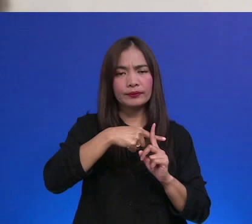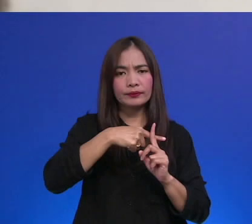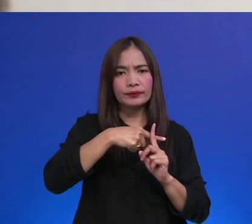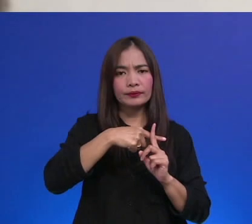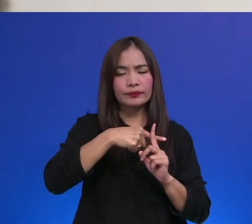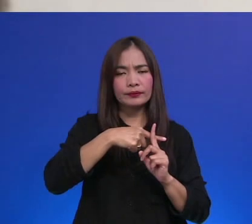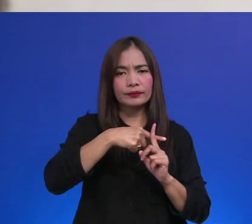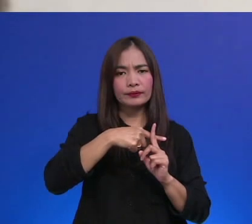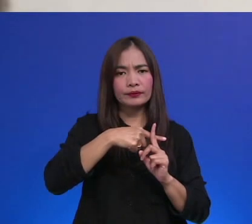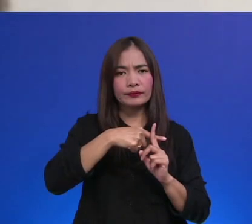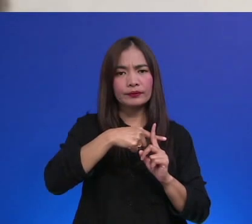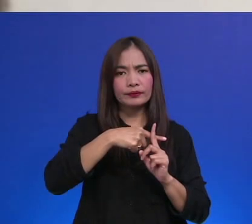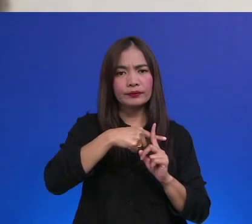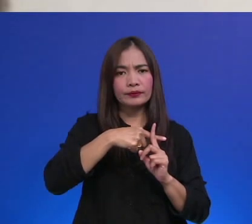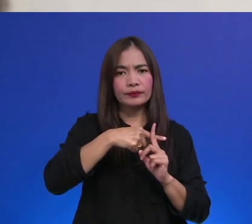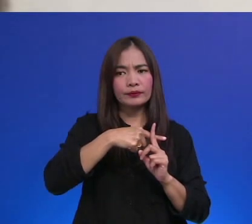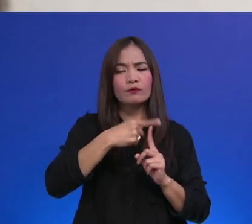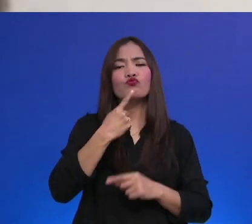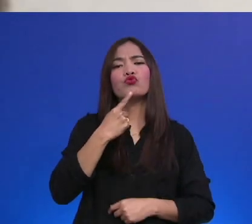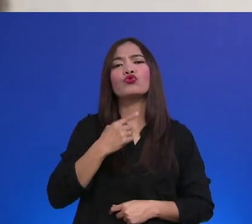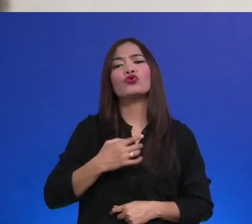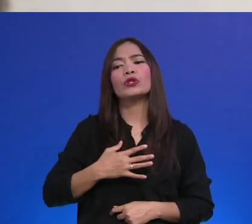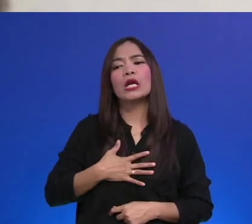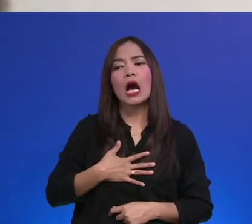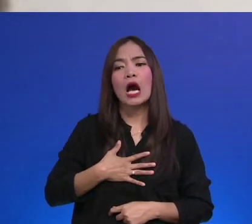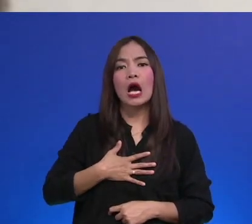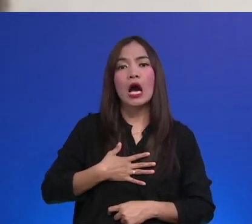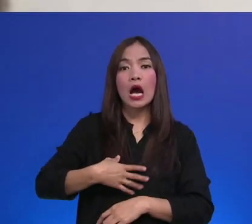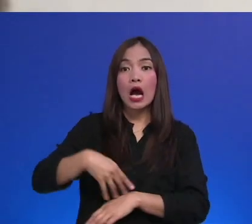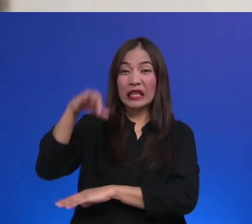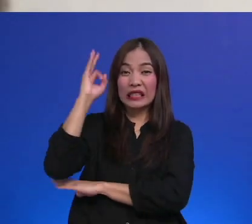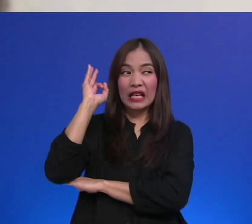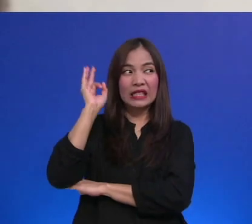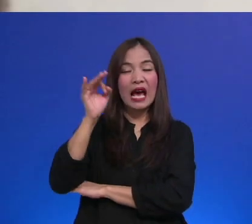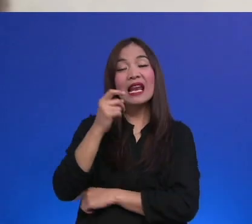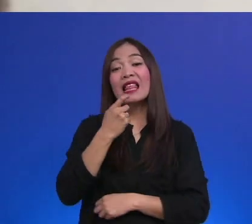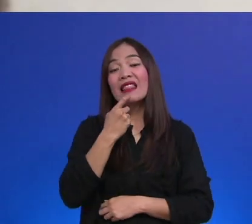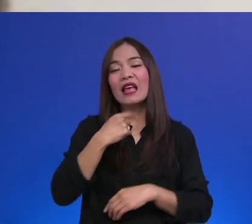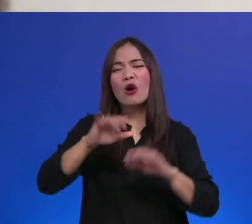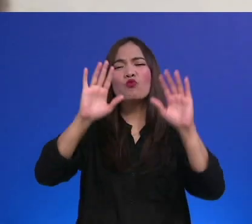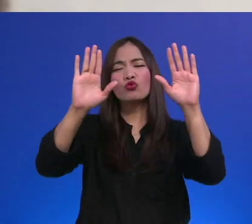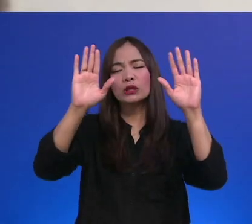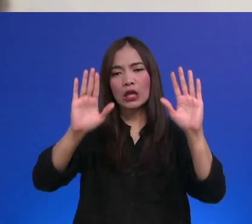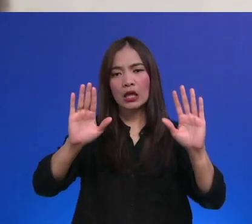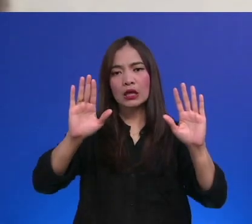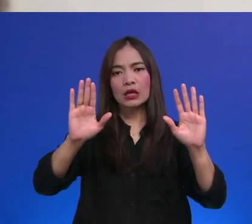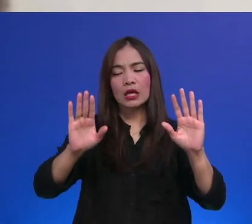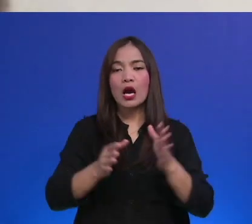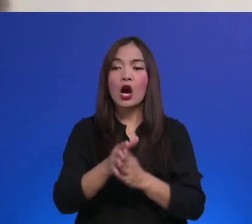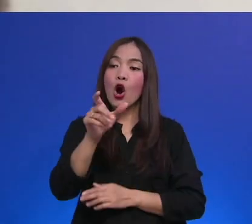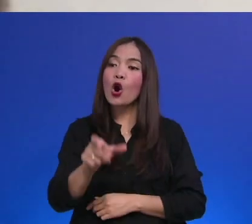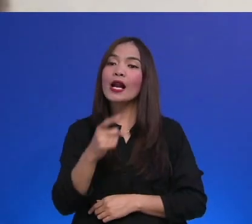yang memiliki Kesaksian tentang mukjizat orang